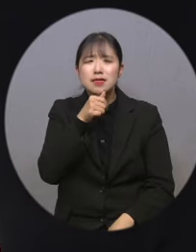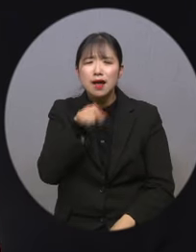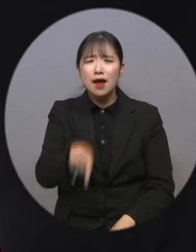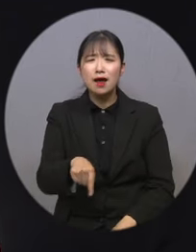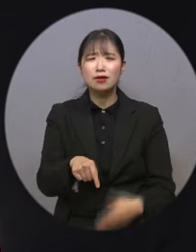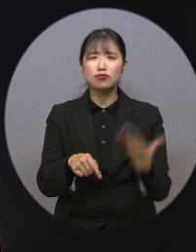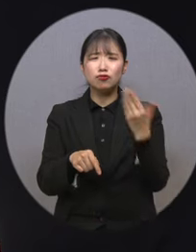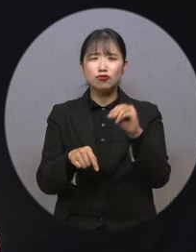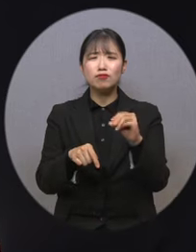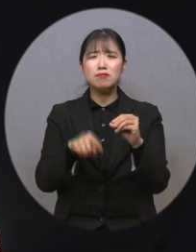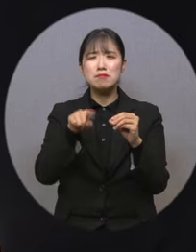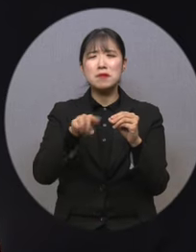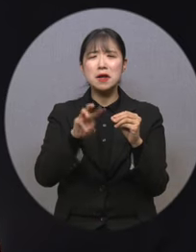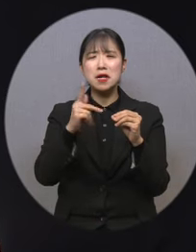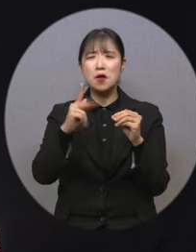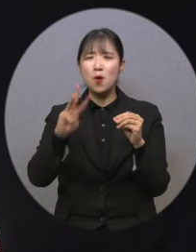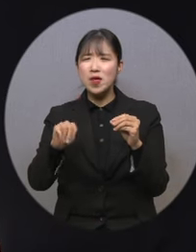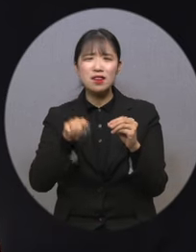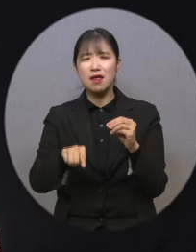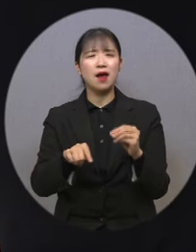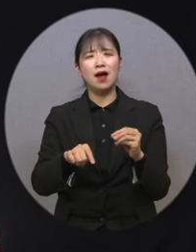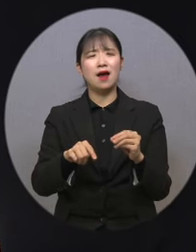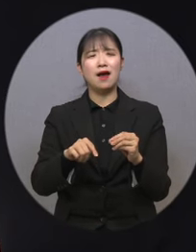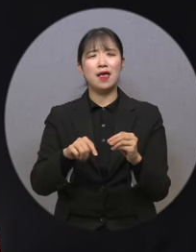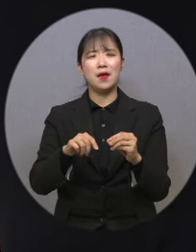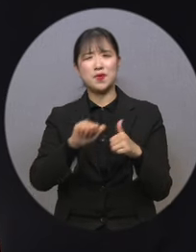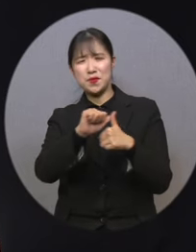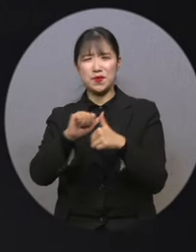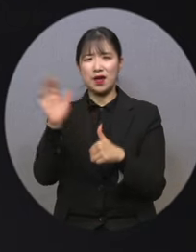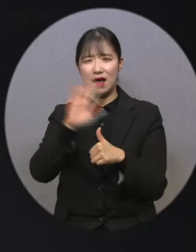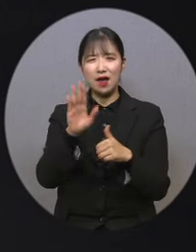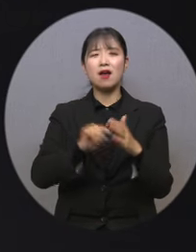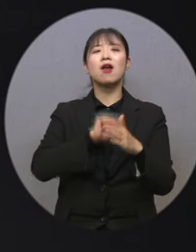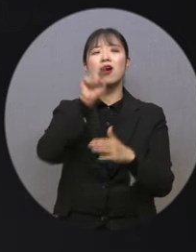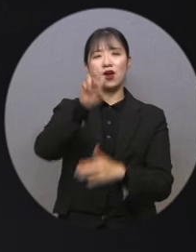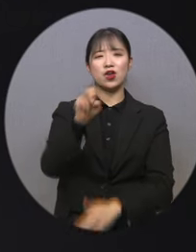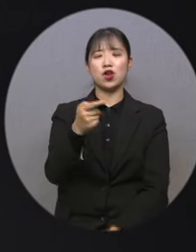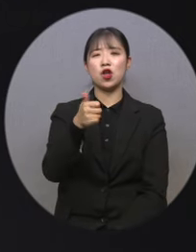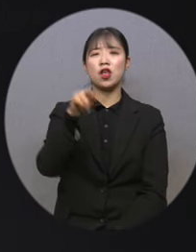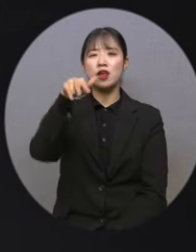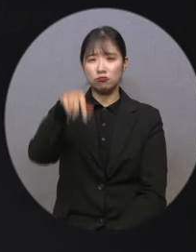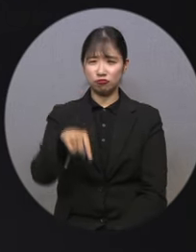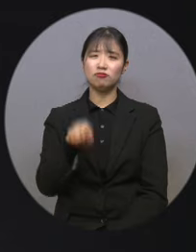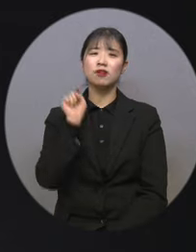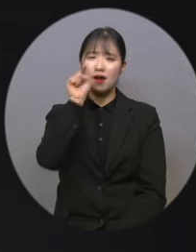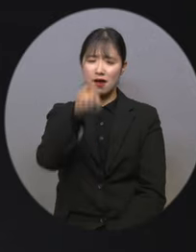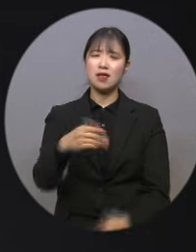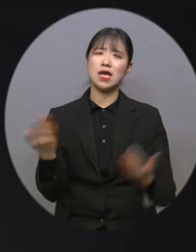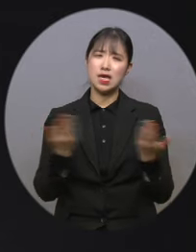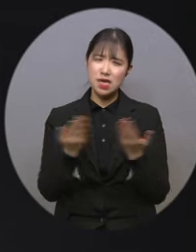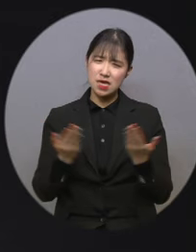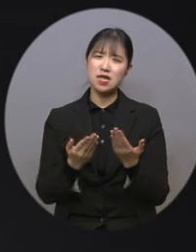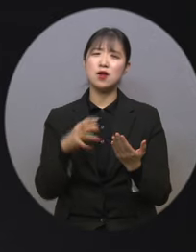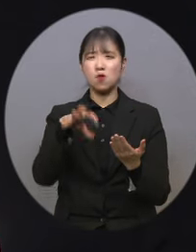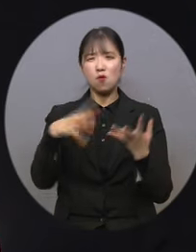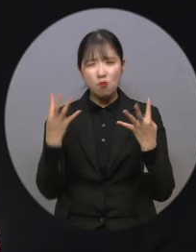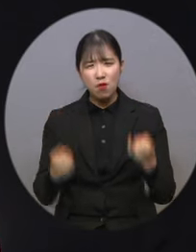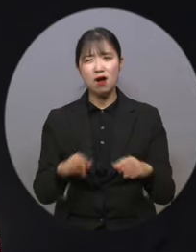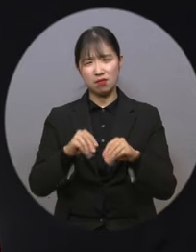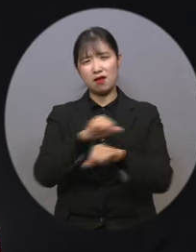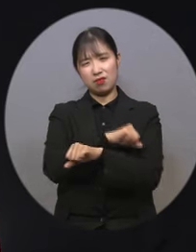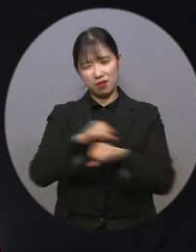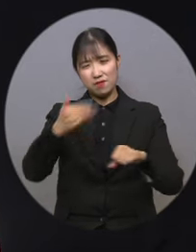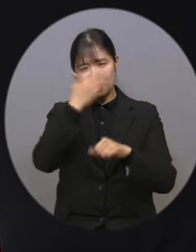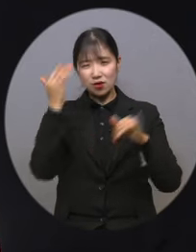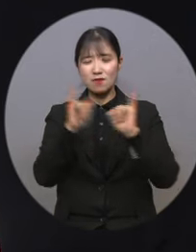9만 제곱킬로미터 안에서 아웅다웅 할 게 아니라 저 연해주로 가서 그 일자리 땅 넓고 할 일이 많잖아요. 그러나 우리의